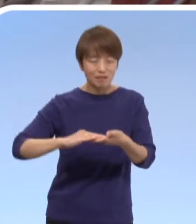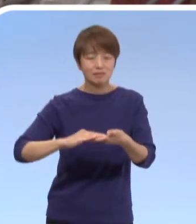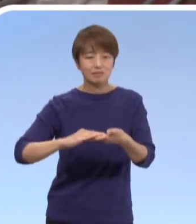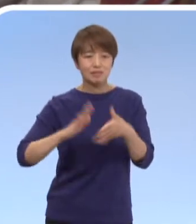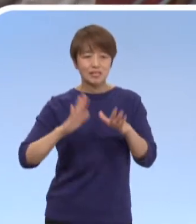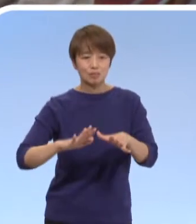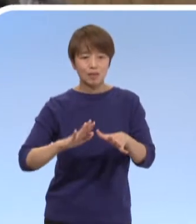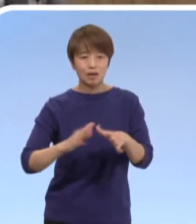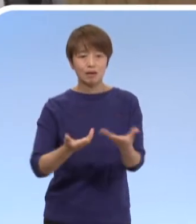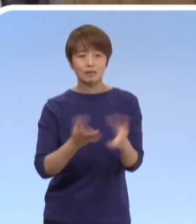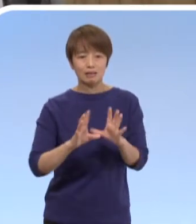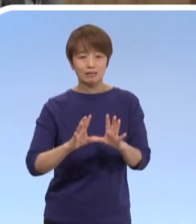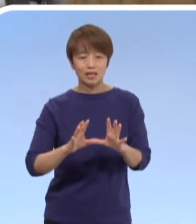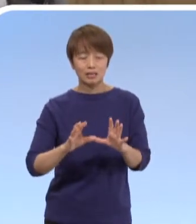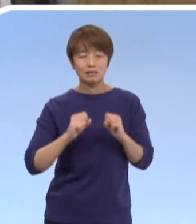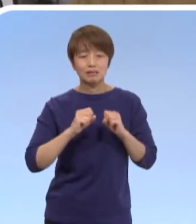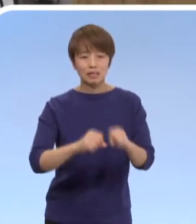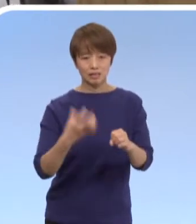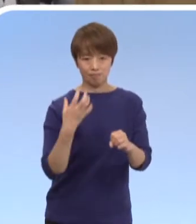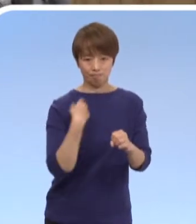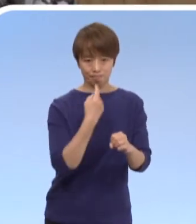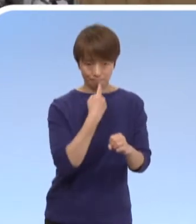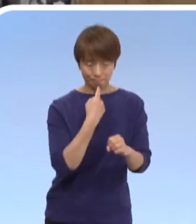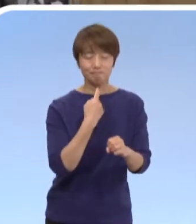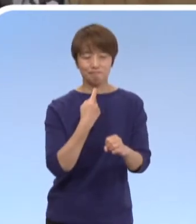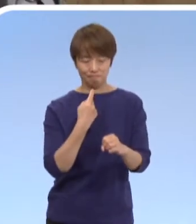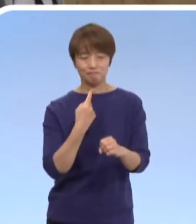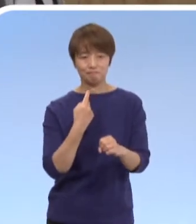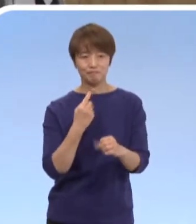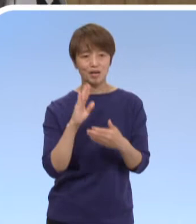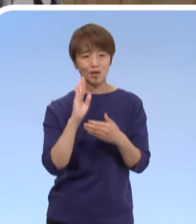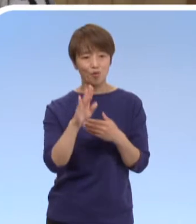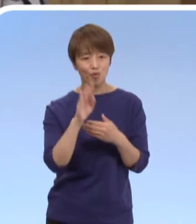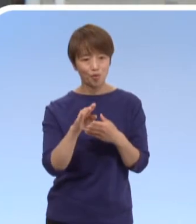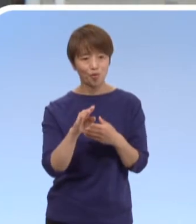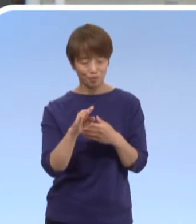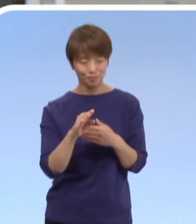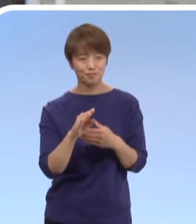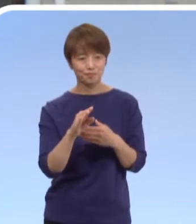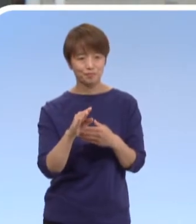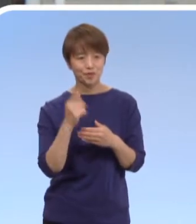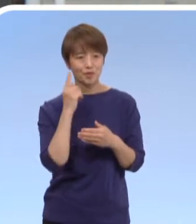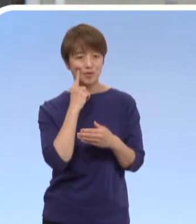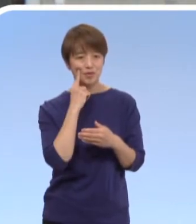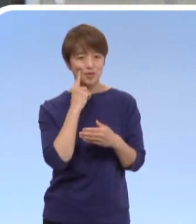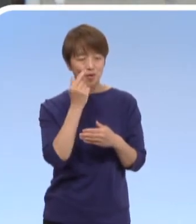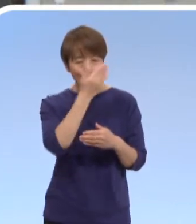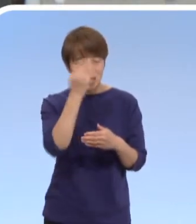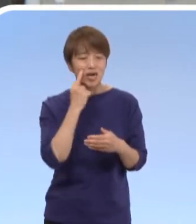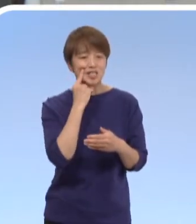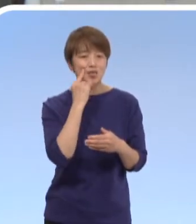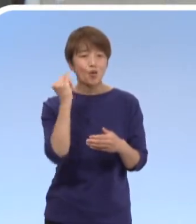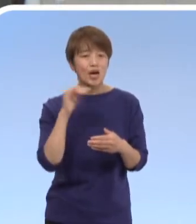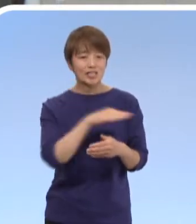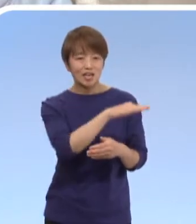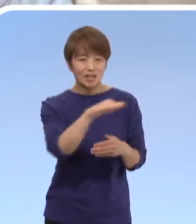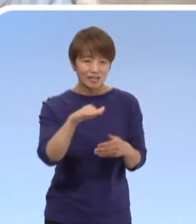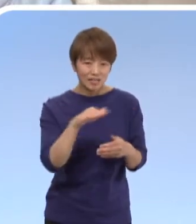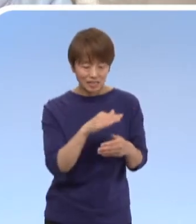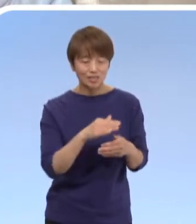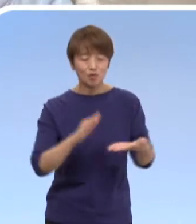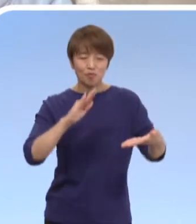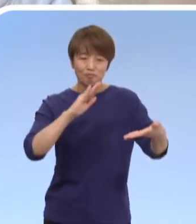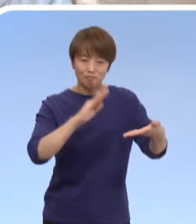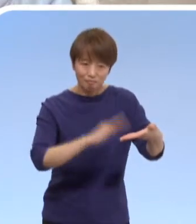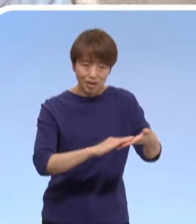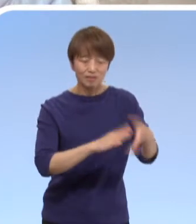継いで、今会を引っ張っていく立場ではいるんですけれども、思いっていうのをやっぱり次の今の若い